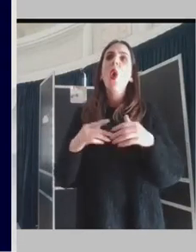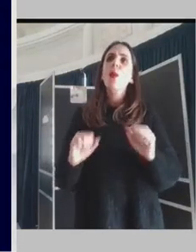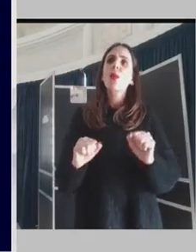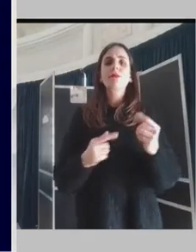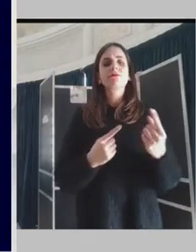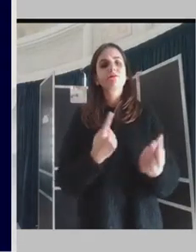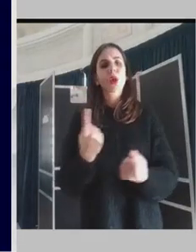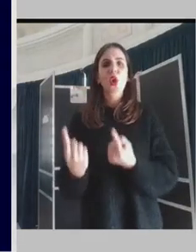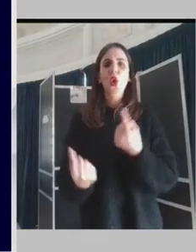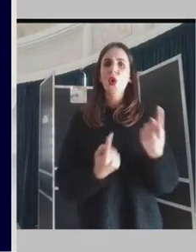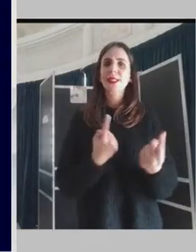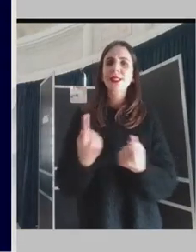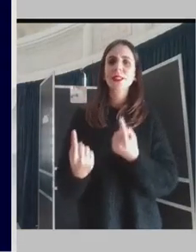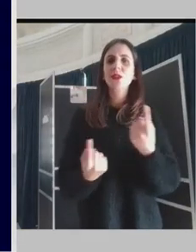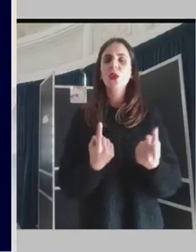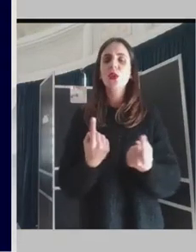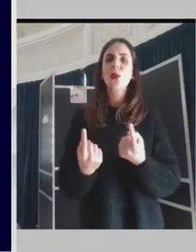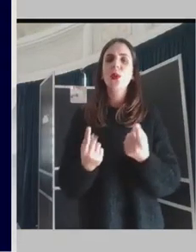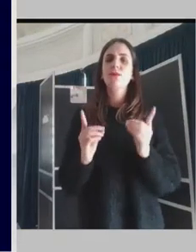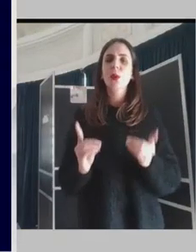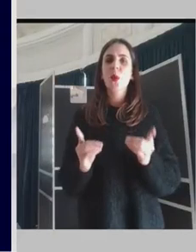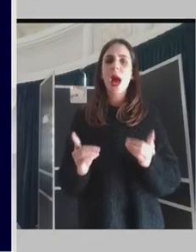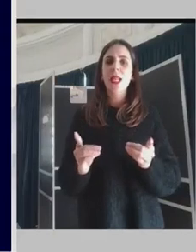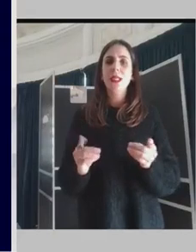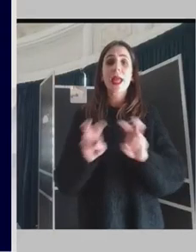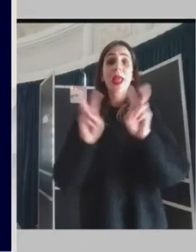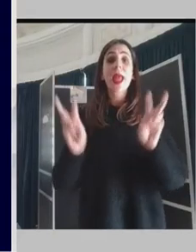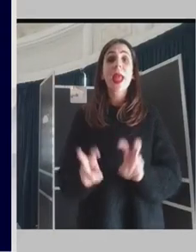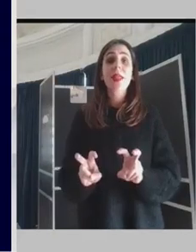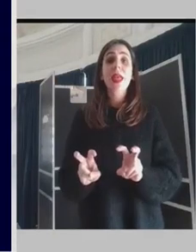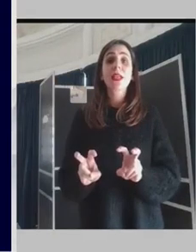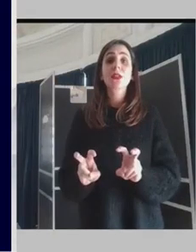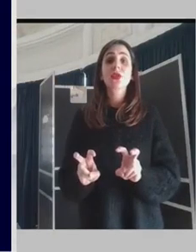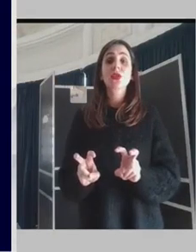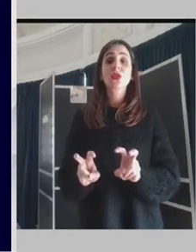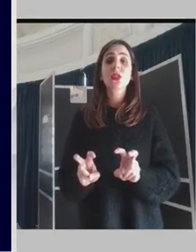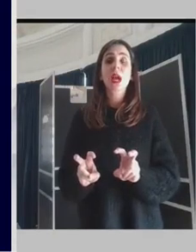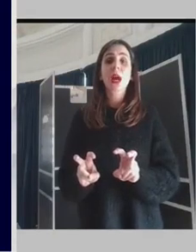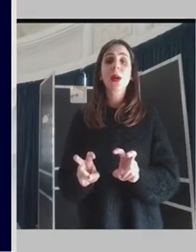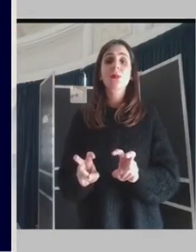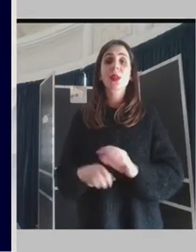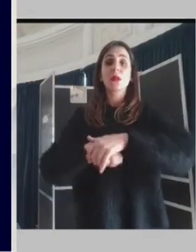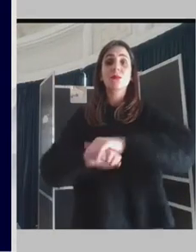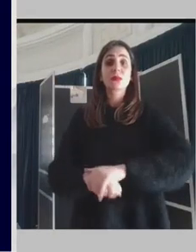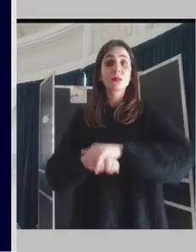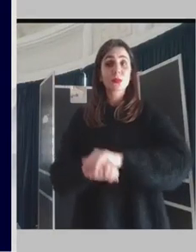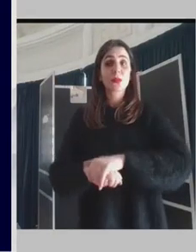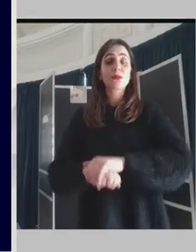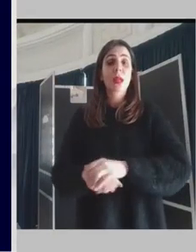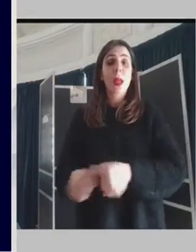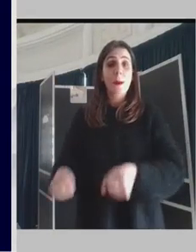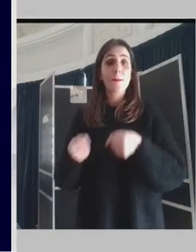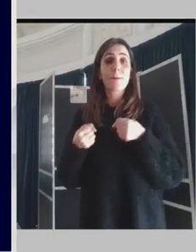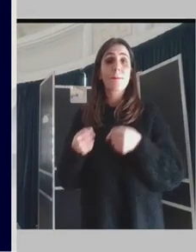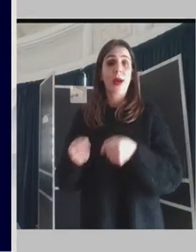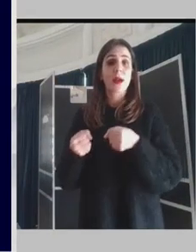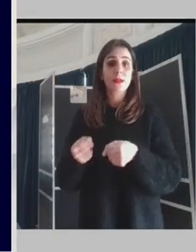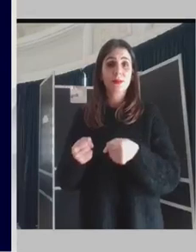condizioni di ricevere la scossa al termine dell'esame successivo, perché il defibrillatore